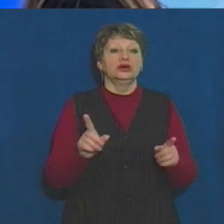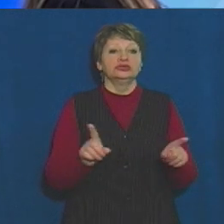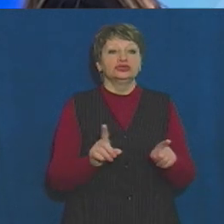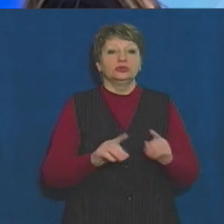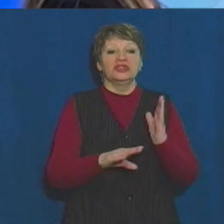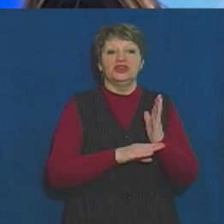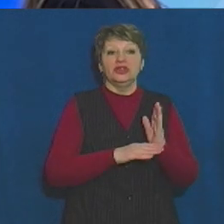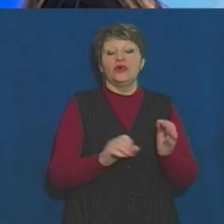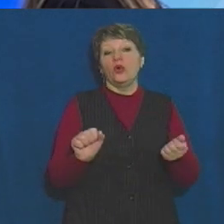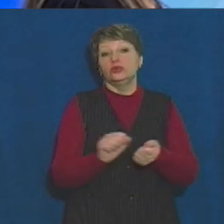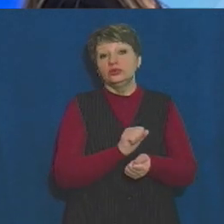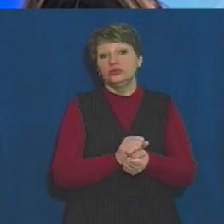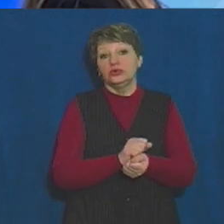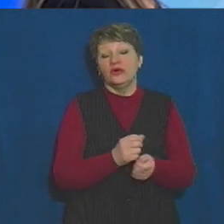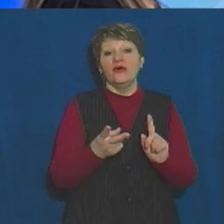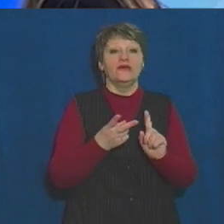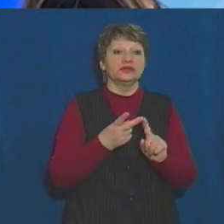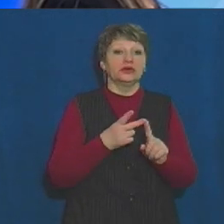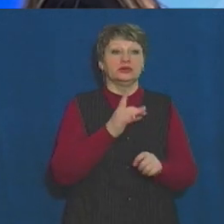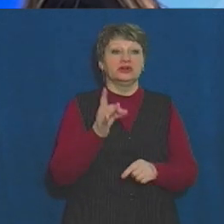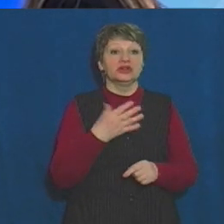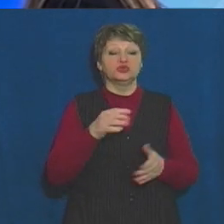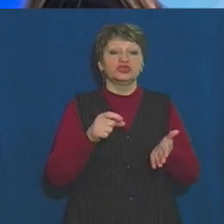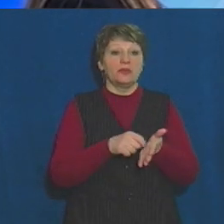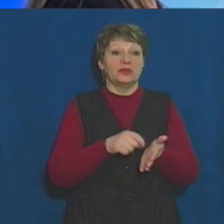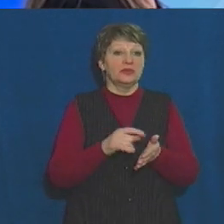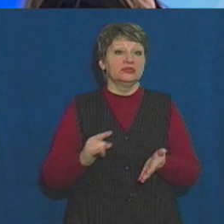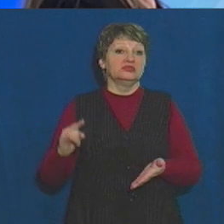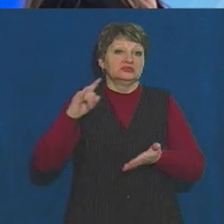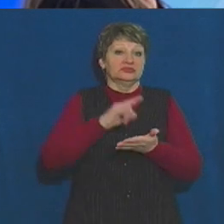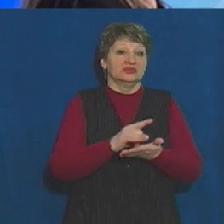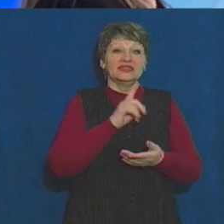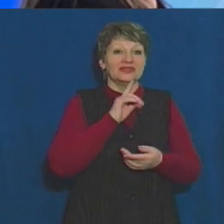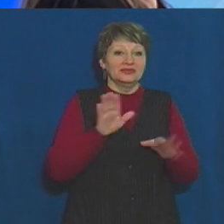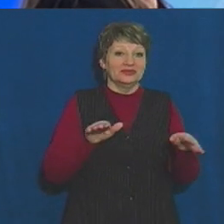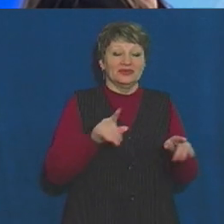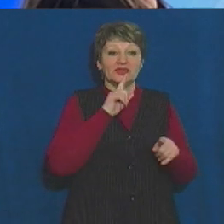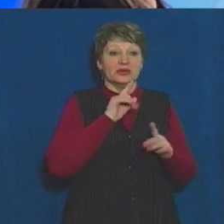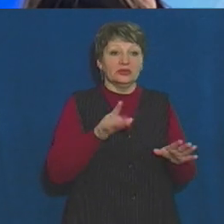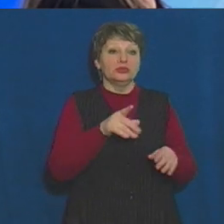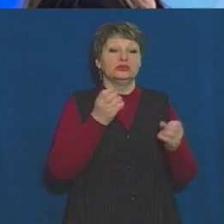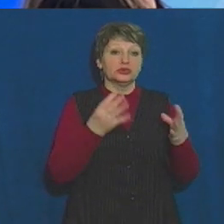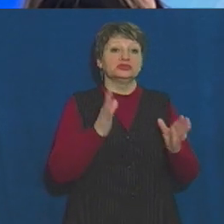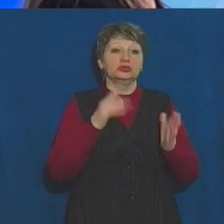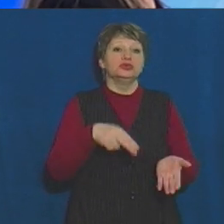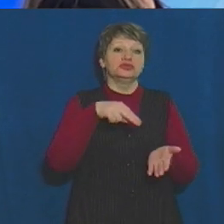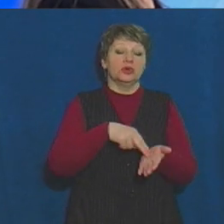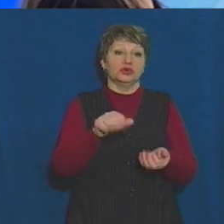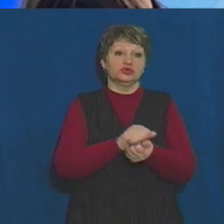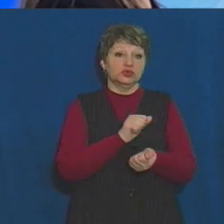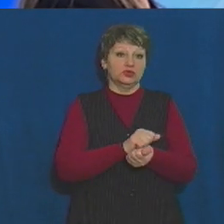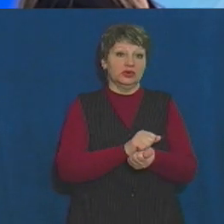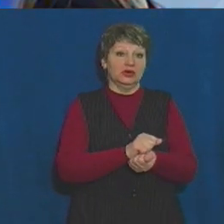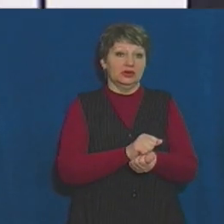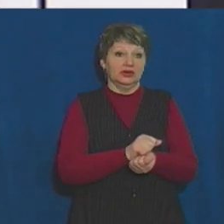дерево всохло, на другий раз на нього вже короїд не прилетить. Воно просто буде стояти, і на нього вже він прилетить просто на слідуюче живе дерево, де він